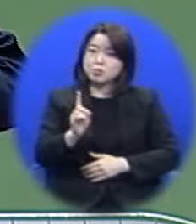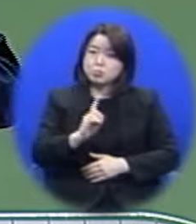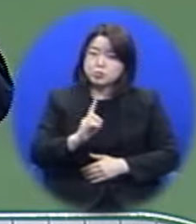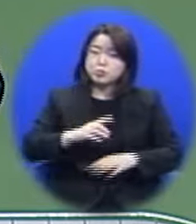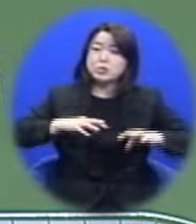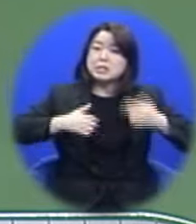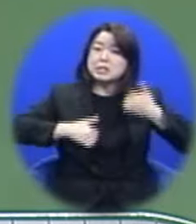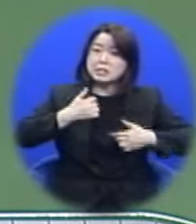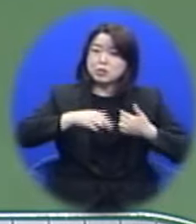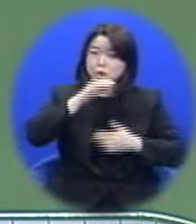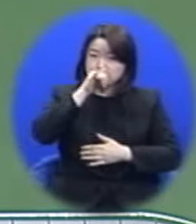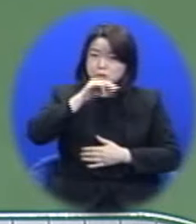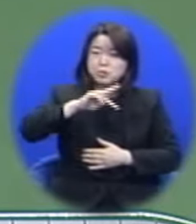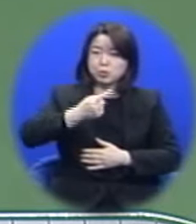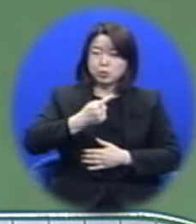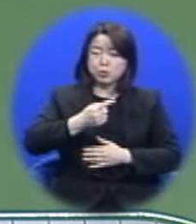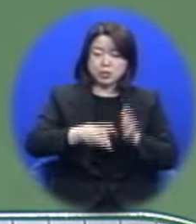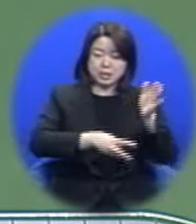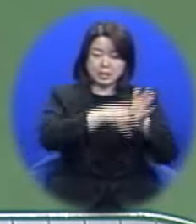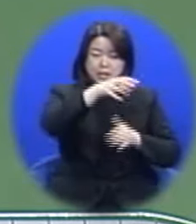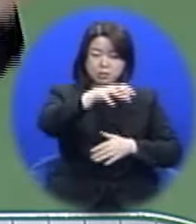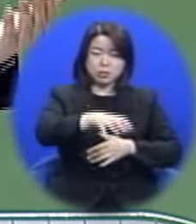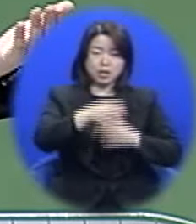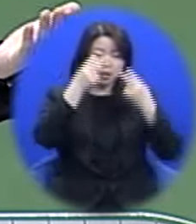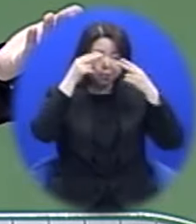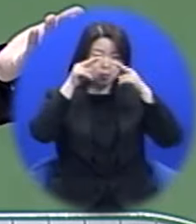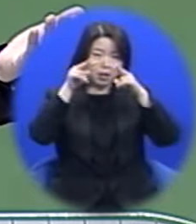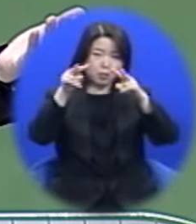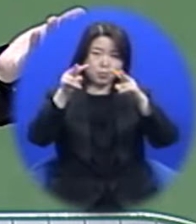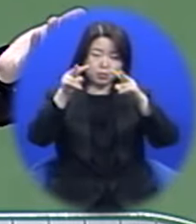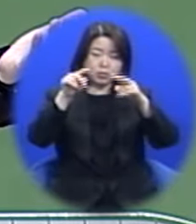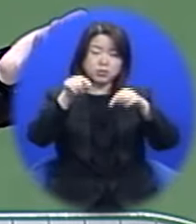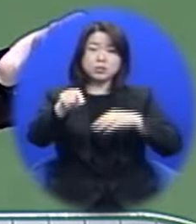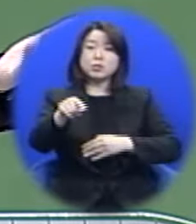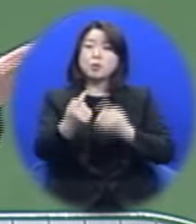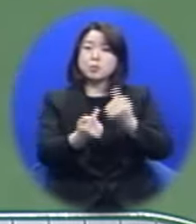즐거움이 있어도 예루살렘을 바라보는 것보다 더 즐거울 수 없다는.